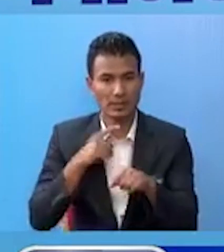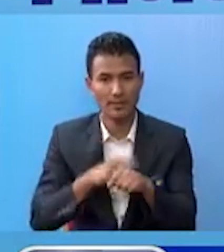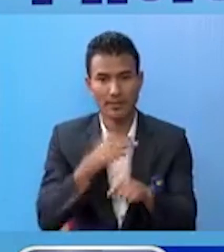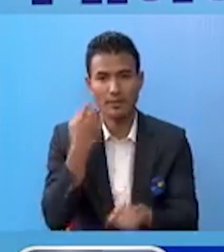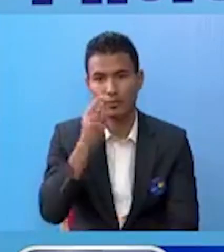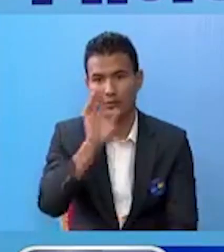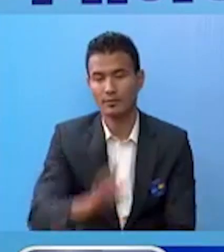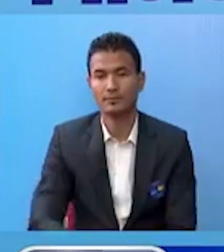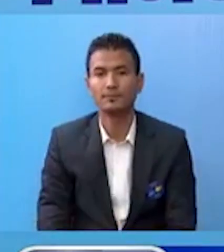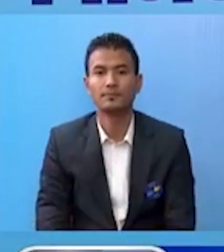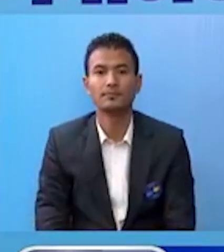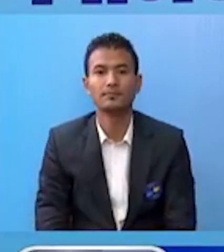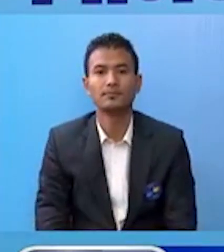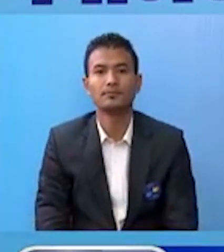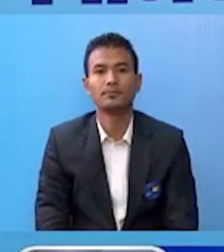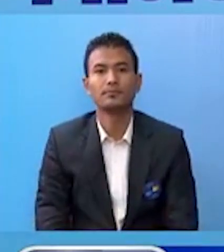निधन भएको छ।